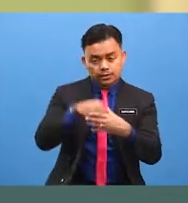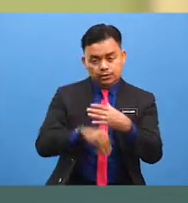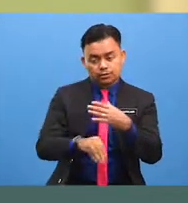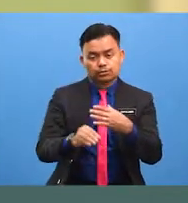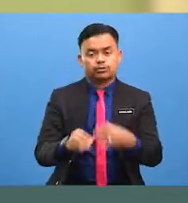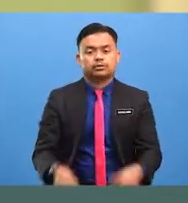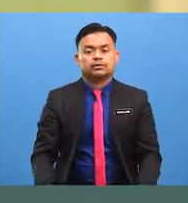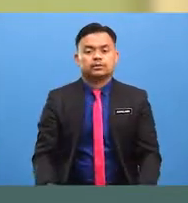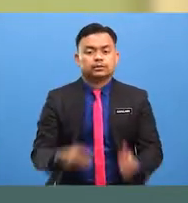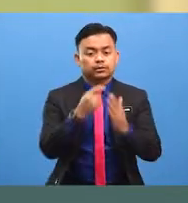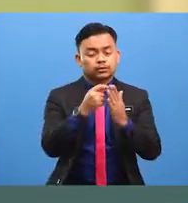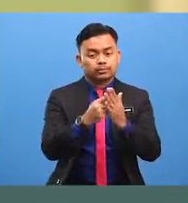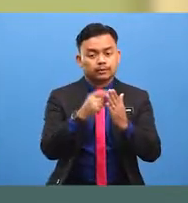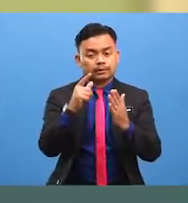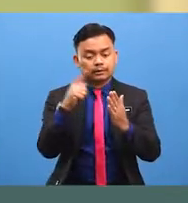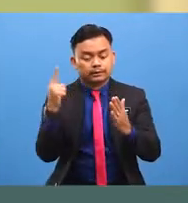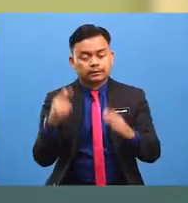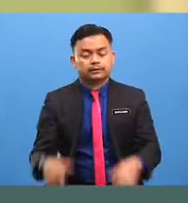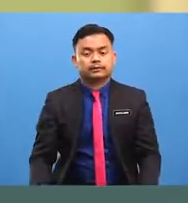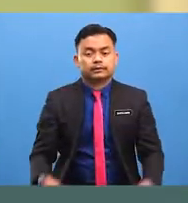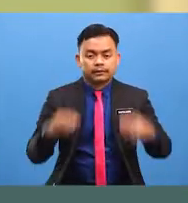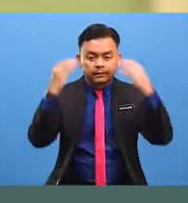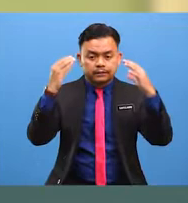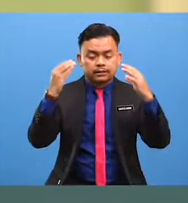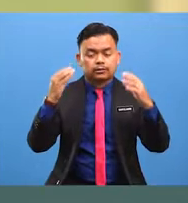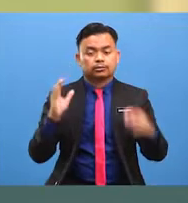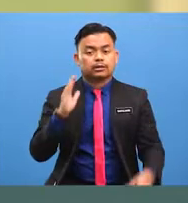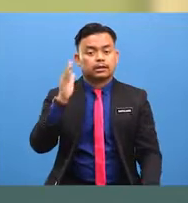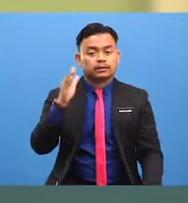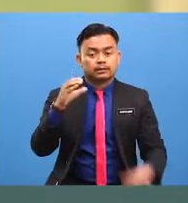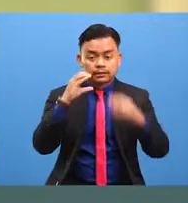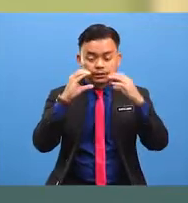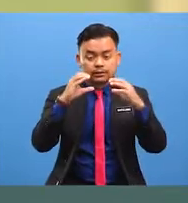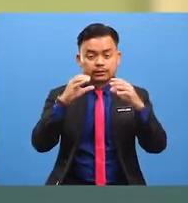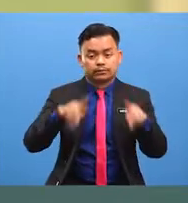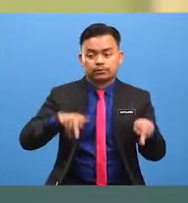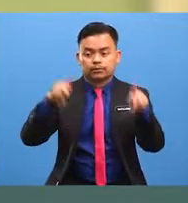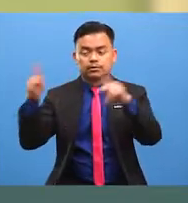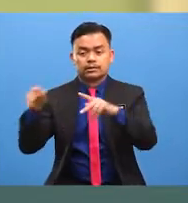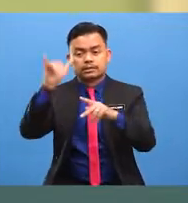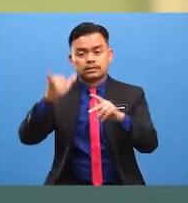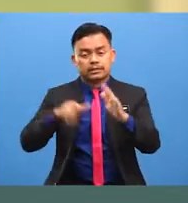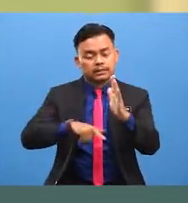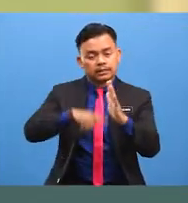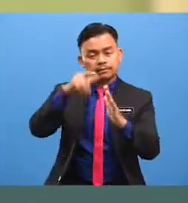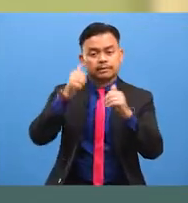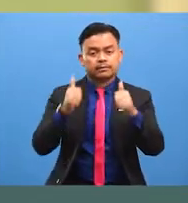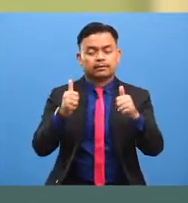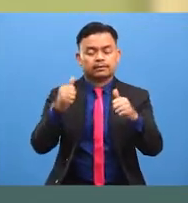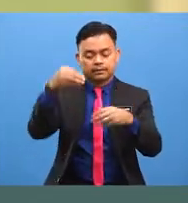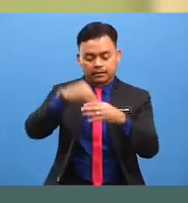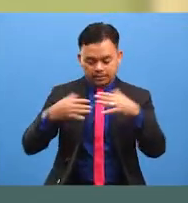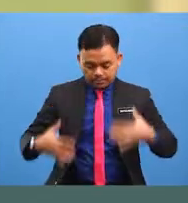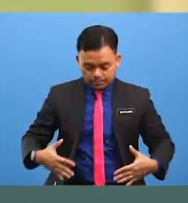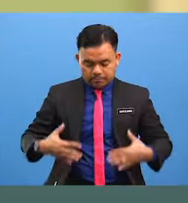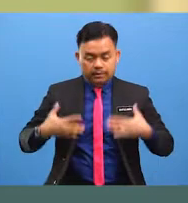ceritakan satu proses yang lebih hebat dan lebih penting yang berlaku dalam badan kita,